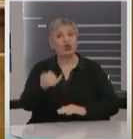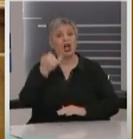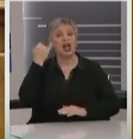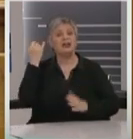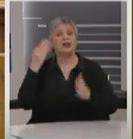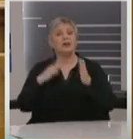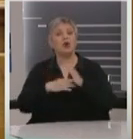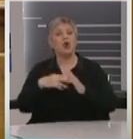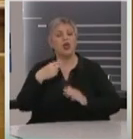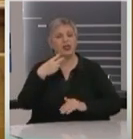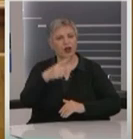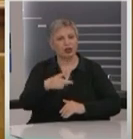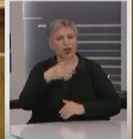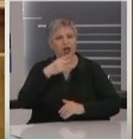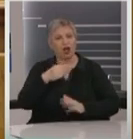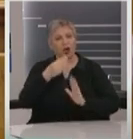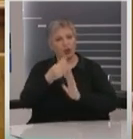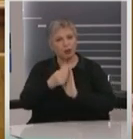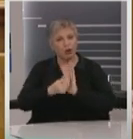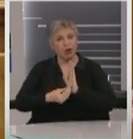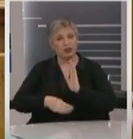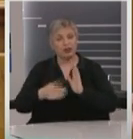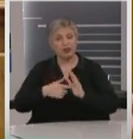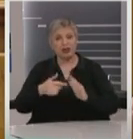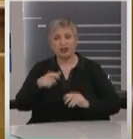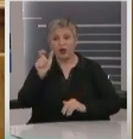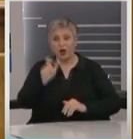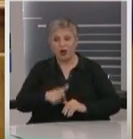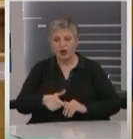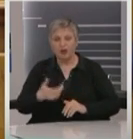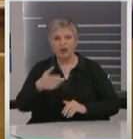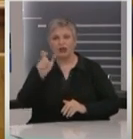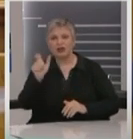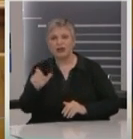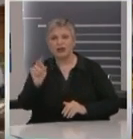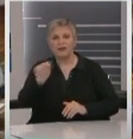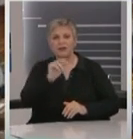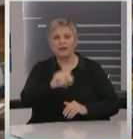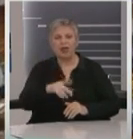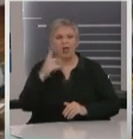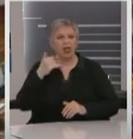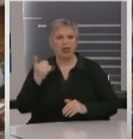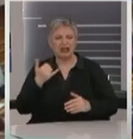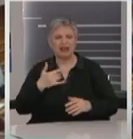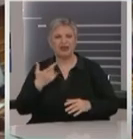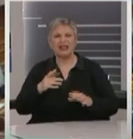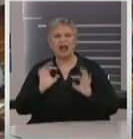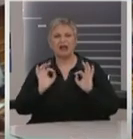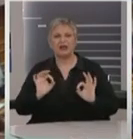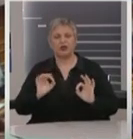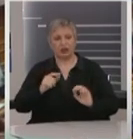διότι πολλές φορές όταν σας ακούω δεν καταλαβαίνω πια τη διαφορά. Αυτόν που σας έλεγε λαϊκιστή